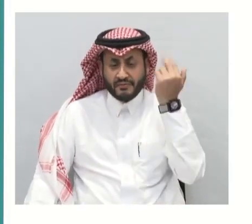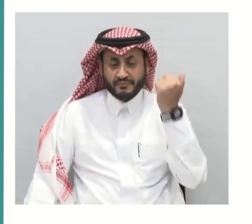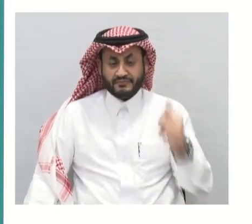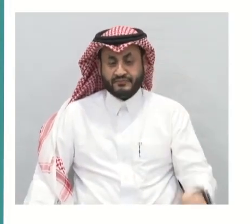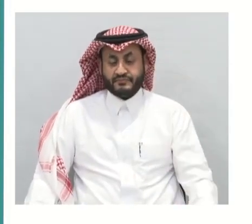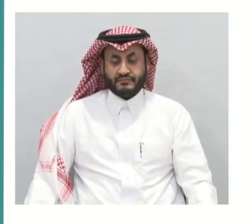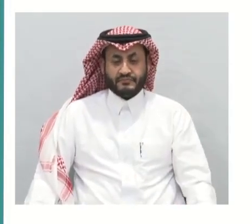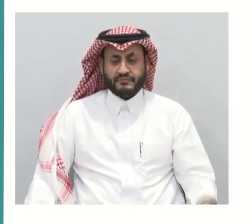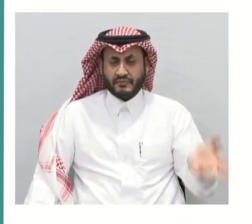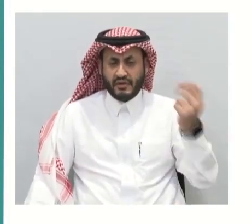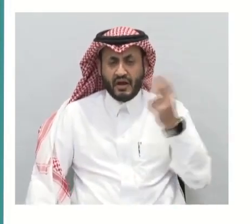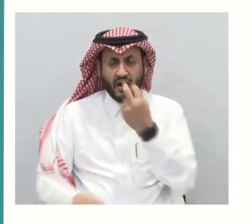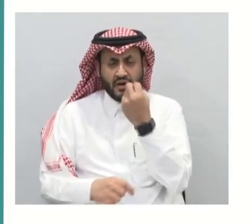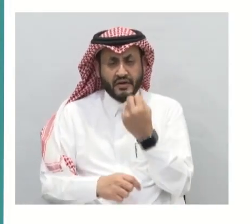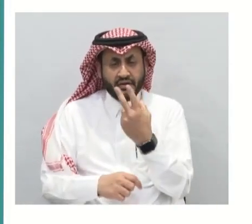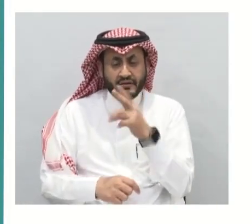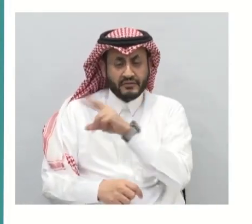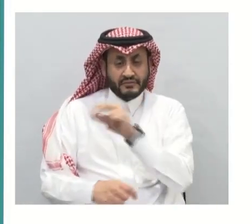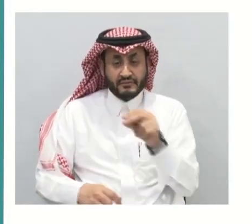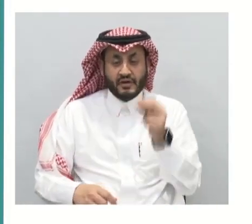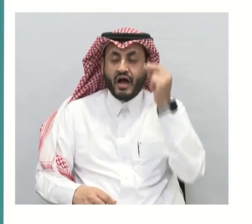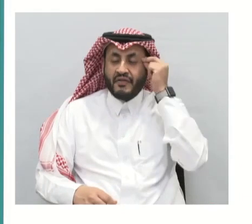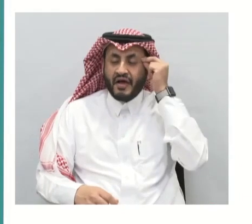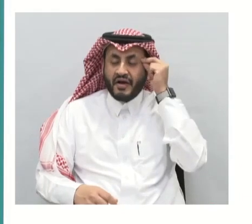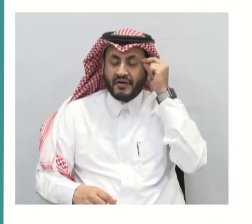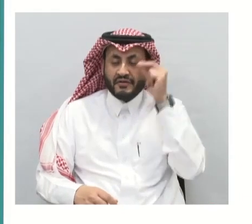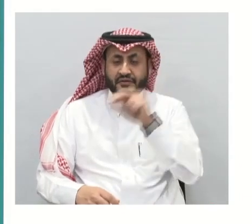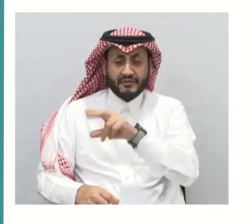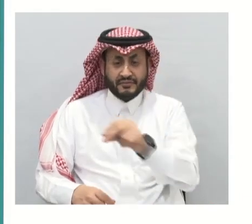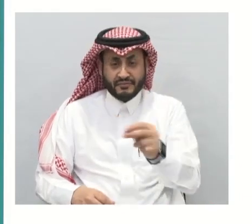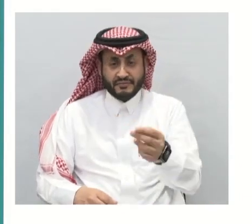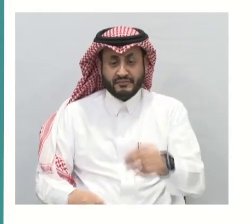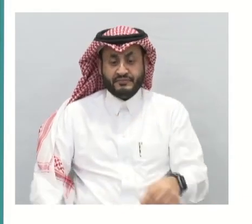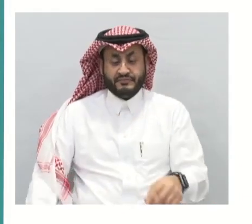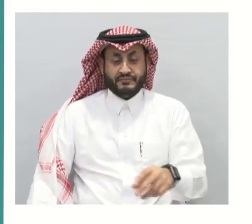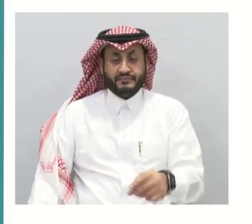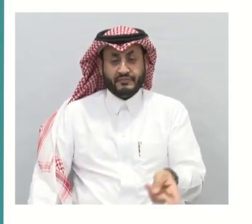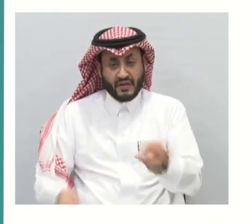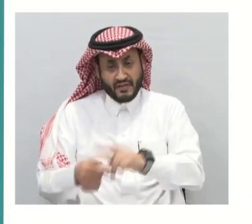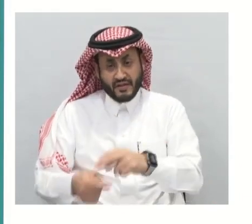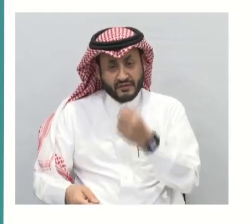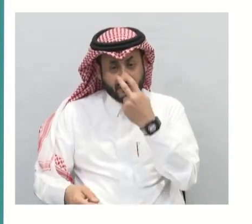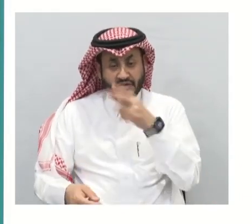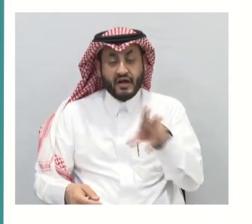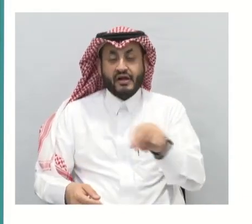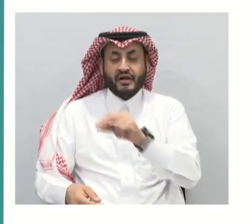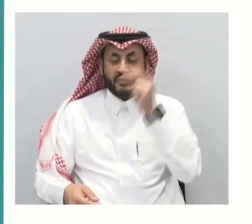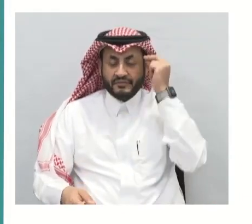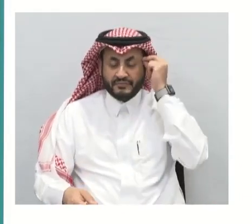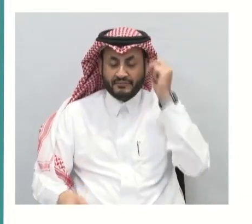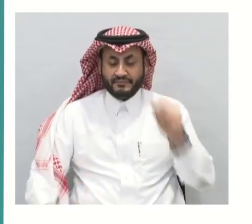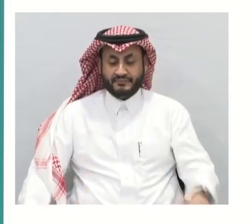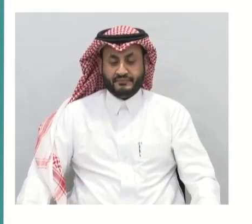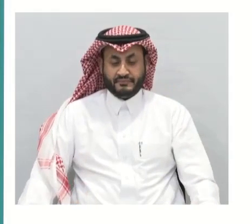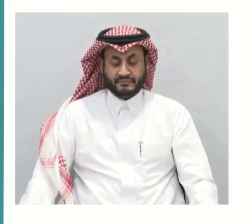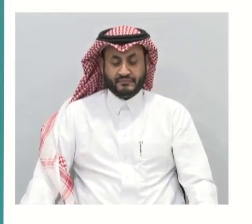سابق او سابقا يمكنك التعرف على هذه الرائحه بعد ايضا بعد ما تشم هذه